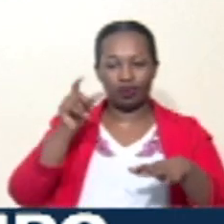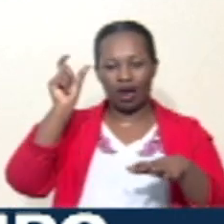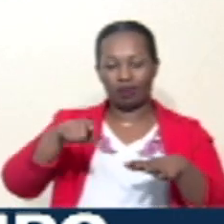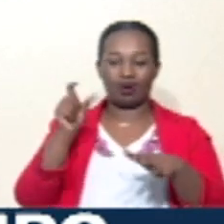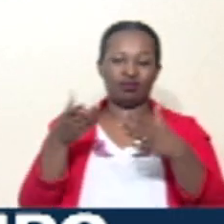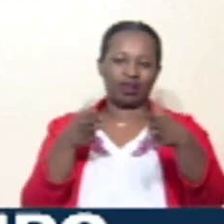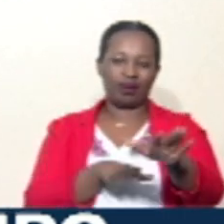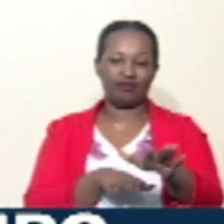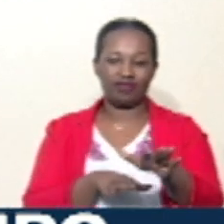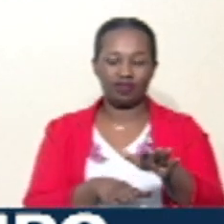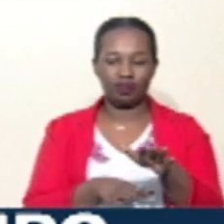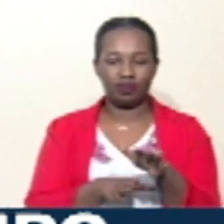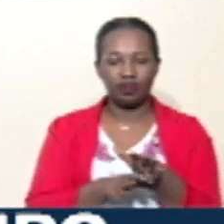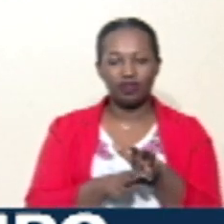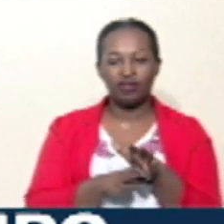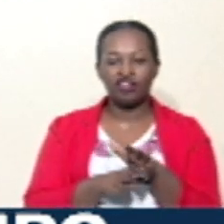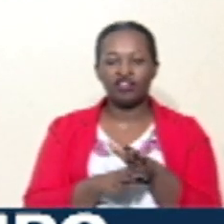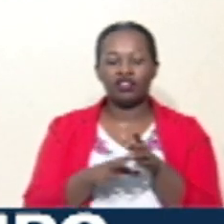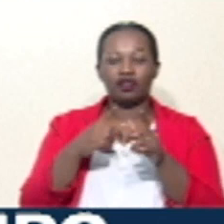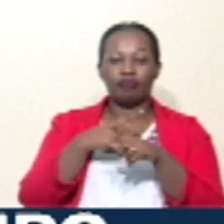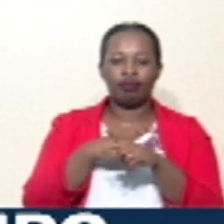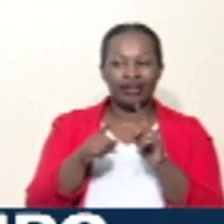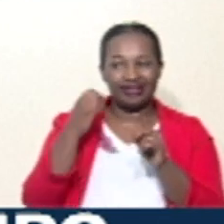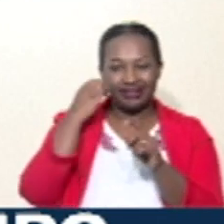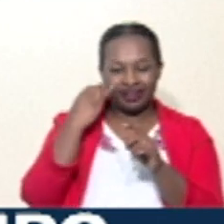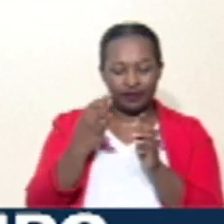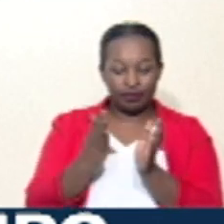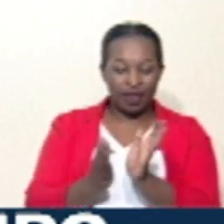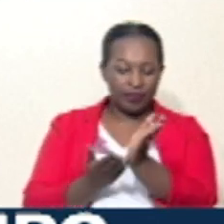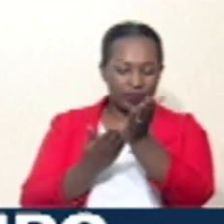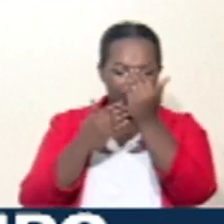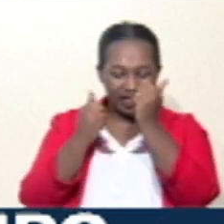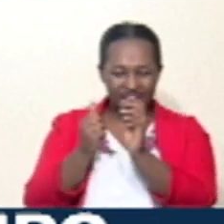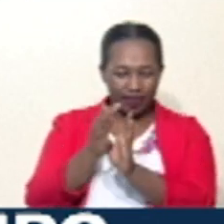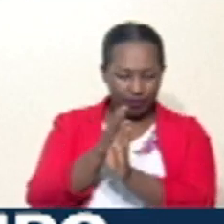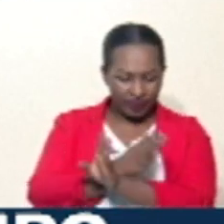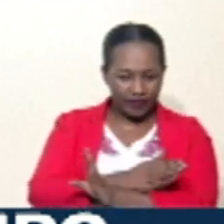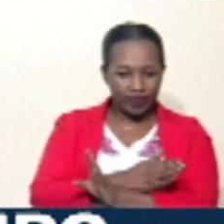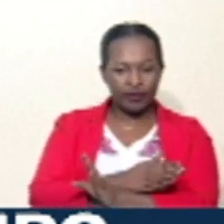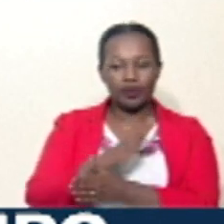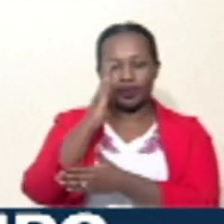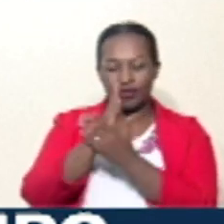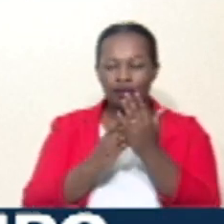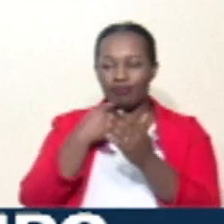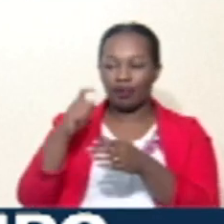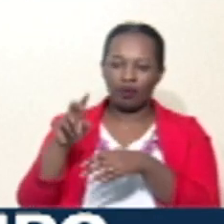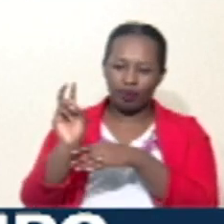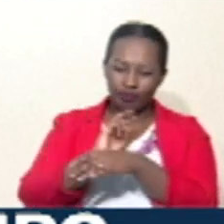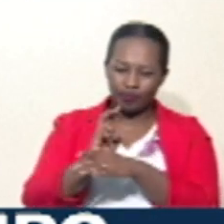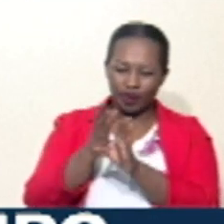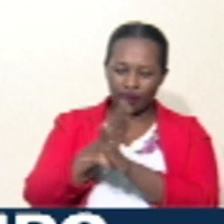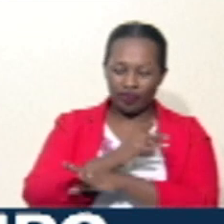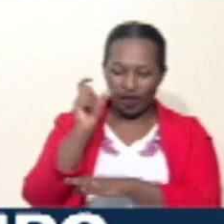kubi niba navuga ngo bamaze kubikurikirana neza mbere y'uko abantu binjiramo, kuko hari abagomba kubanza gusuzuma mbere y'uko abantu